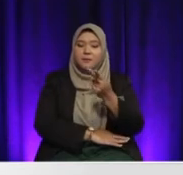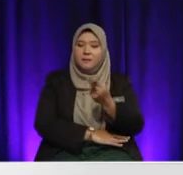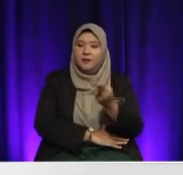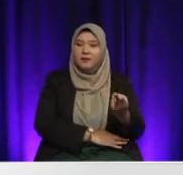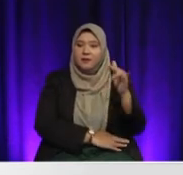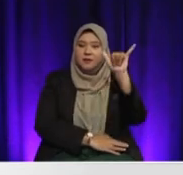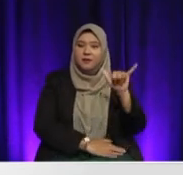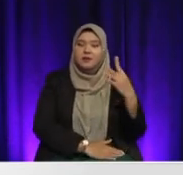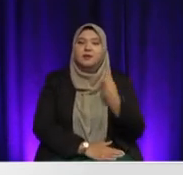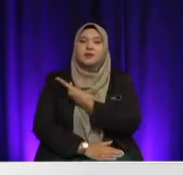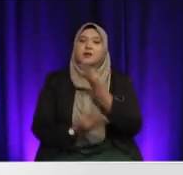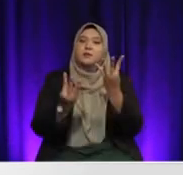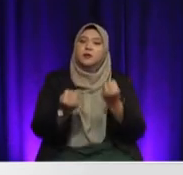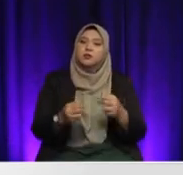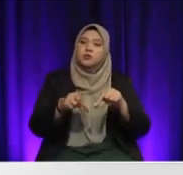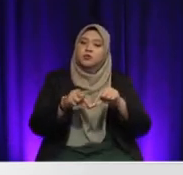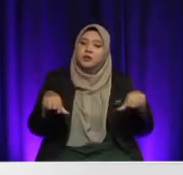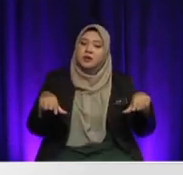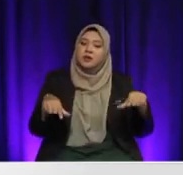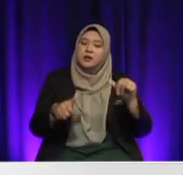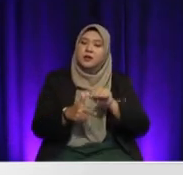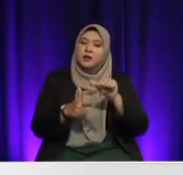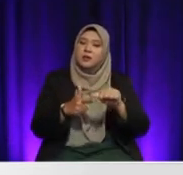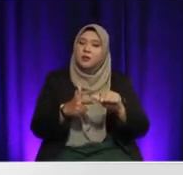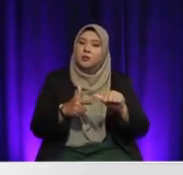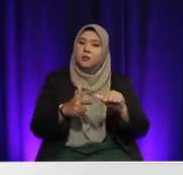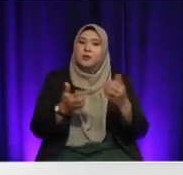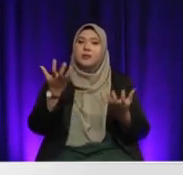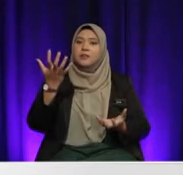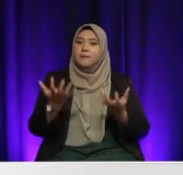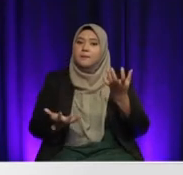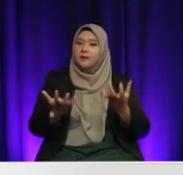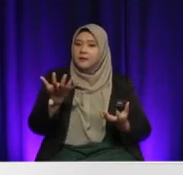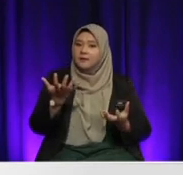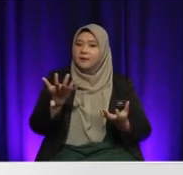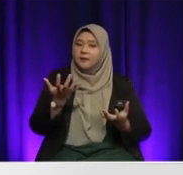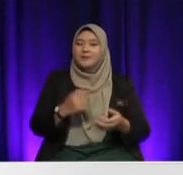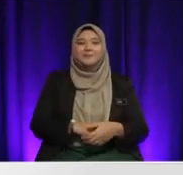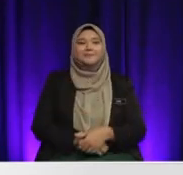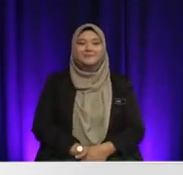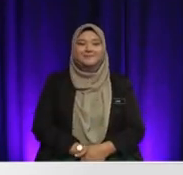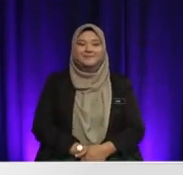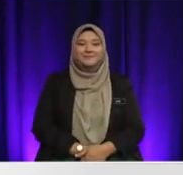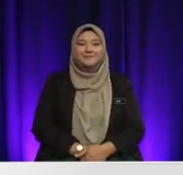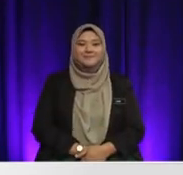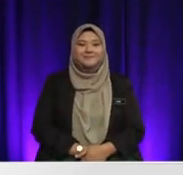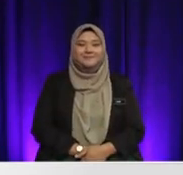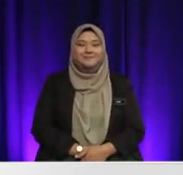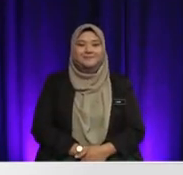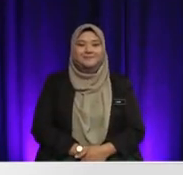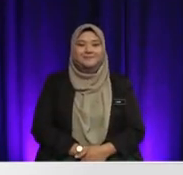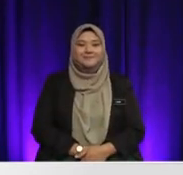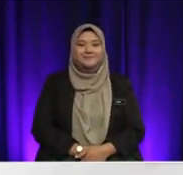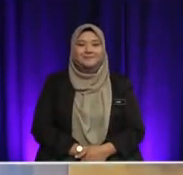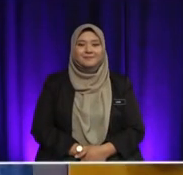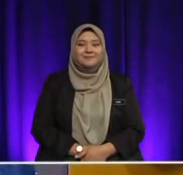hendak ditimbang. Okey, betul lah. Sebab ada sesetengah soalan mungkin dia bagi empat tempat kosong, ada sesetengah soalan mungkin bagi lima